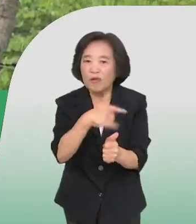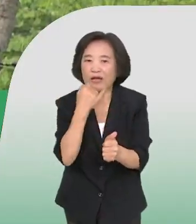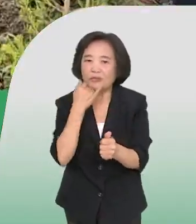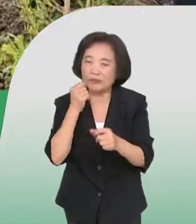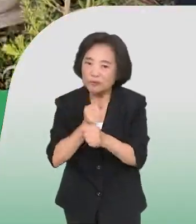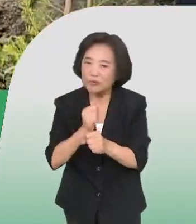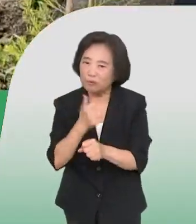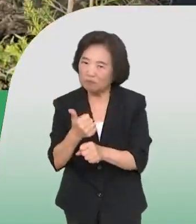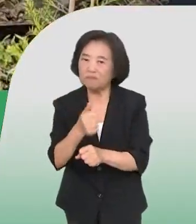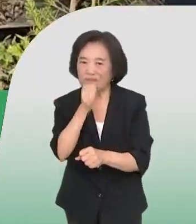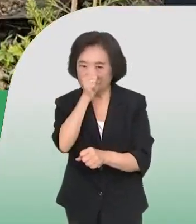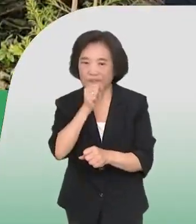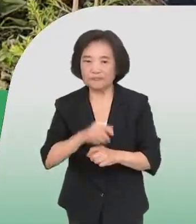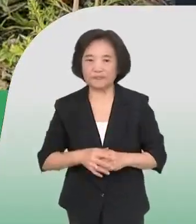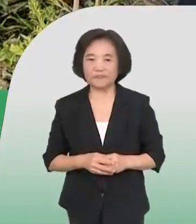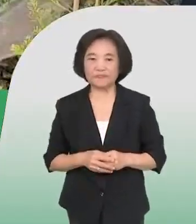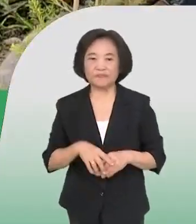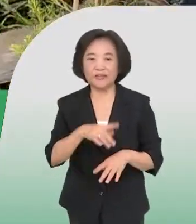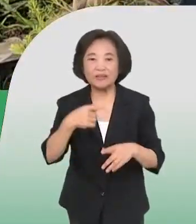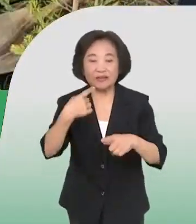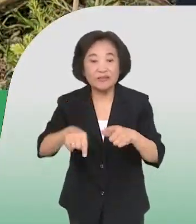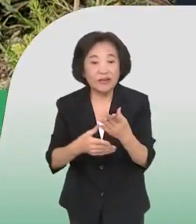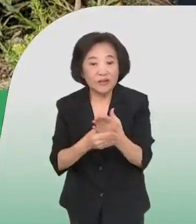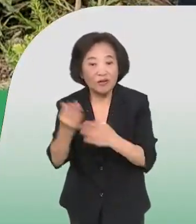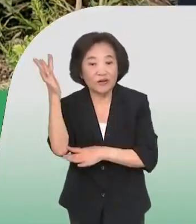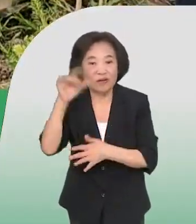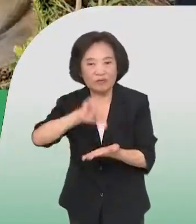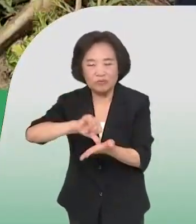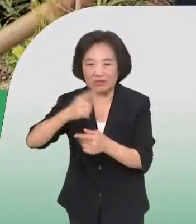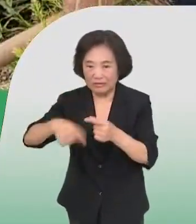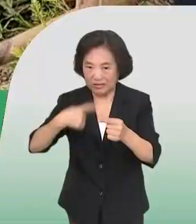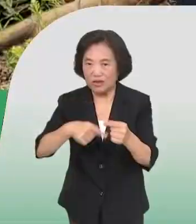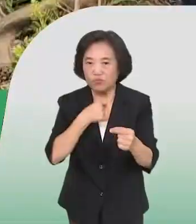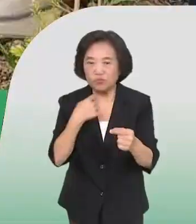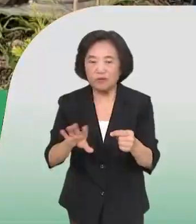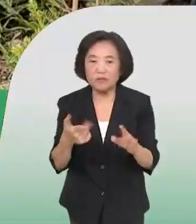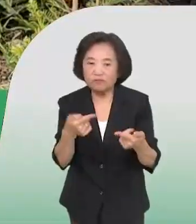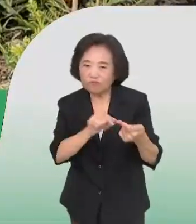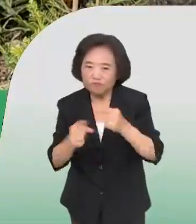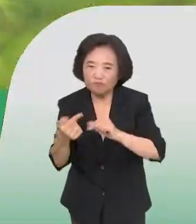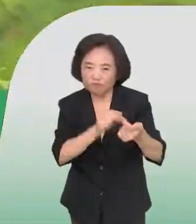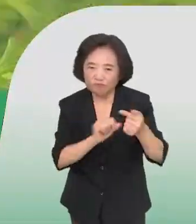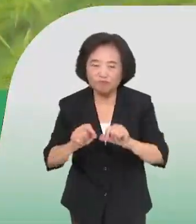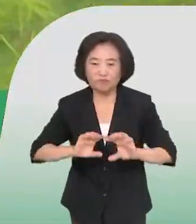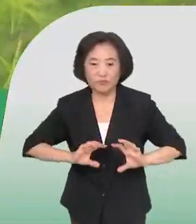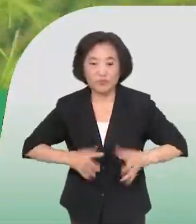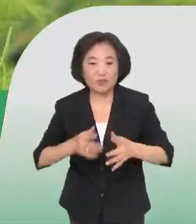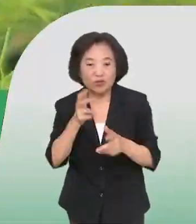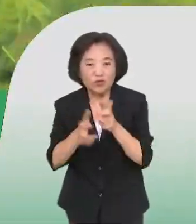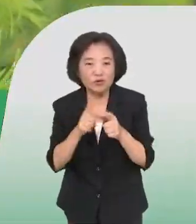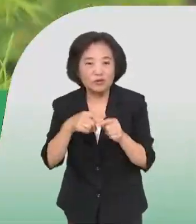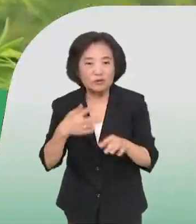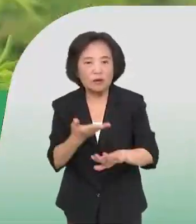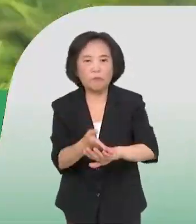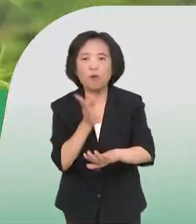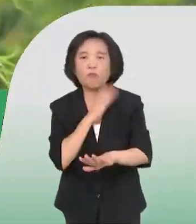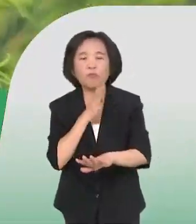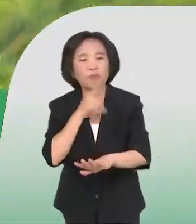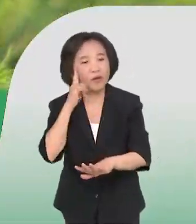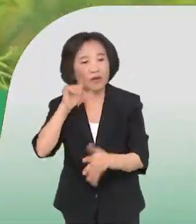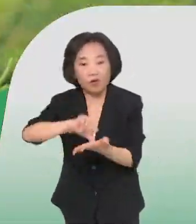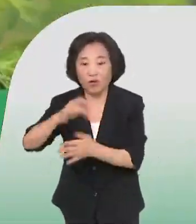多。 也对欧洲茶树提莫为种植间，上路的那类别进入，不过利用标记地个含个土地